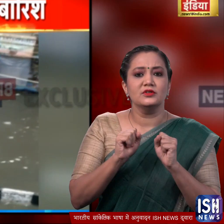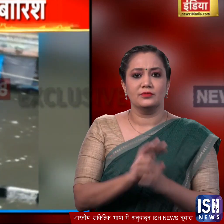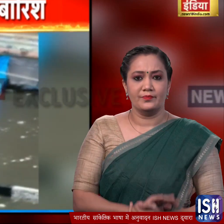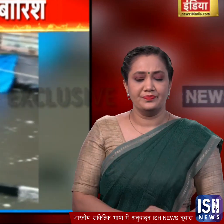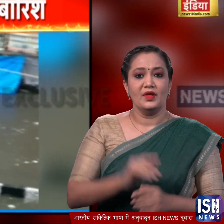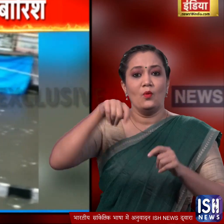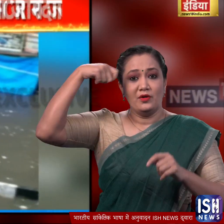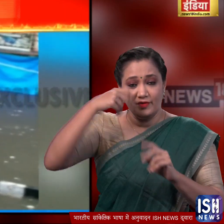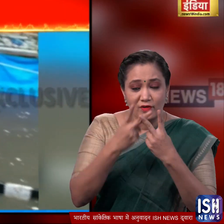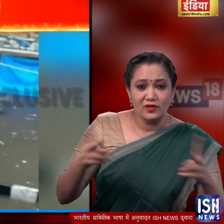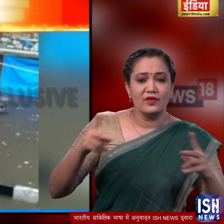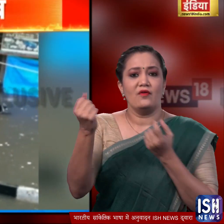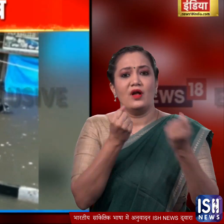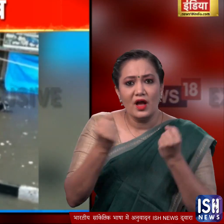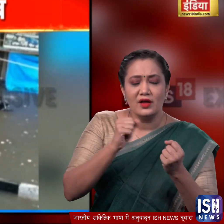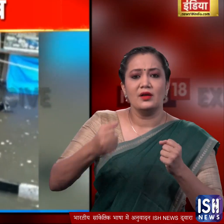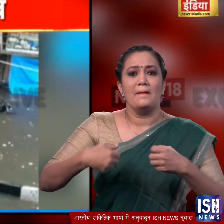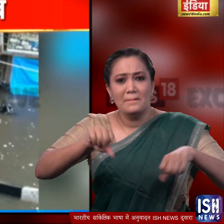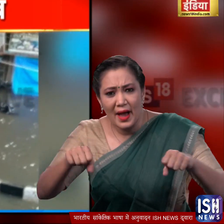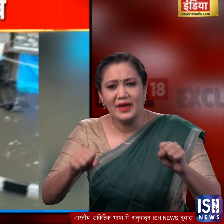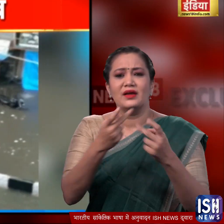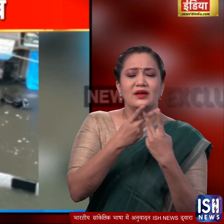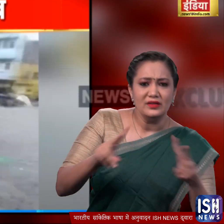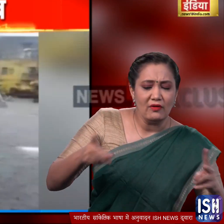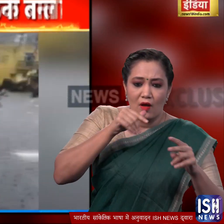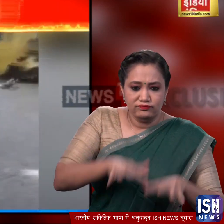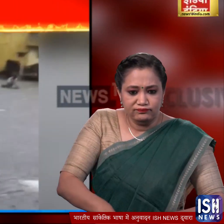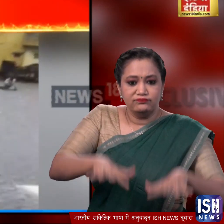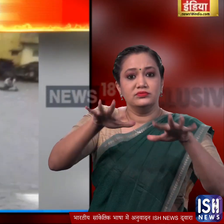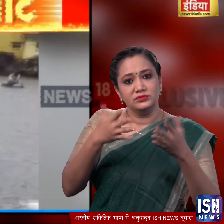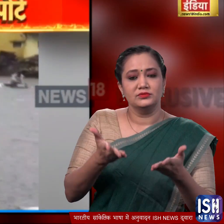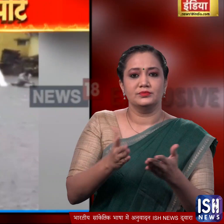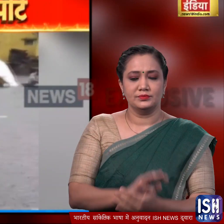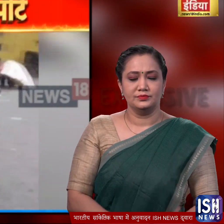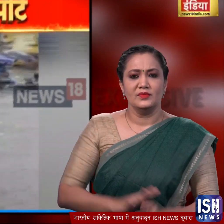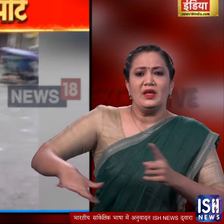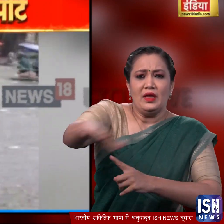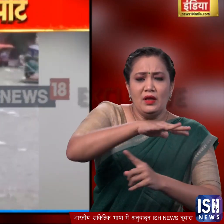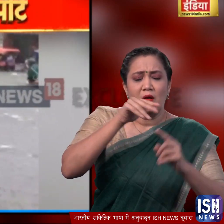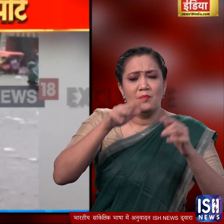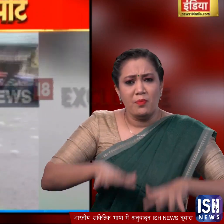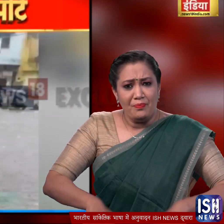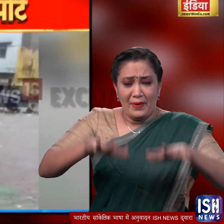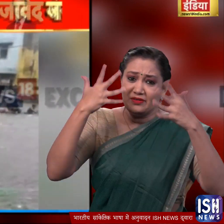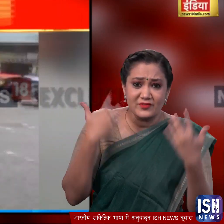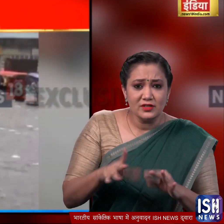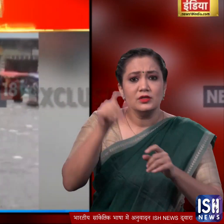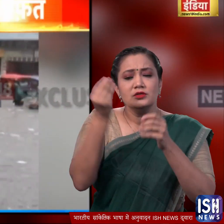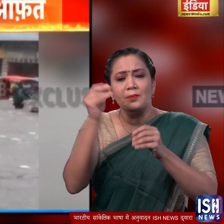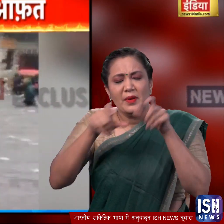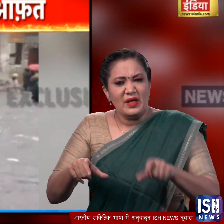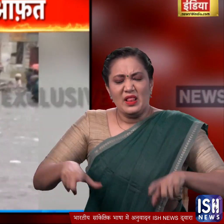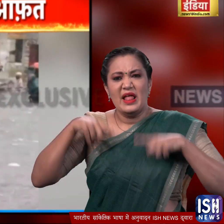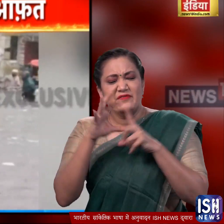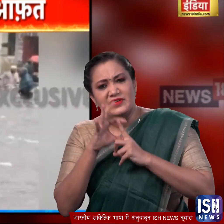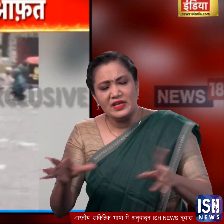सामने आई तस्वीर में कुछ कारें और मोटरसाइकिलें पानी में डूबी नजर आईं। इलाके में इतना पानी जमा होने के बाद भी कुछ लोग जान जोखिम में